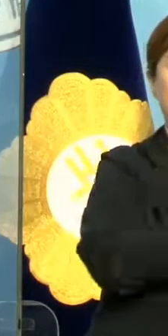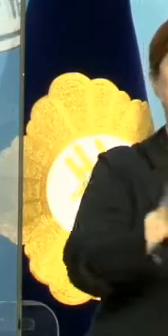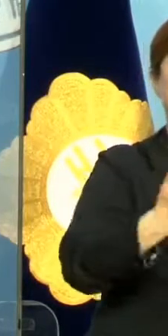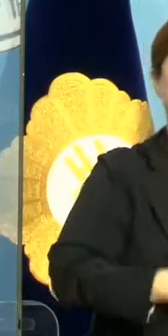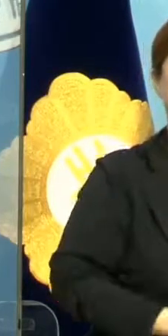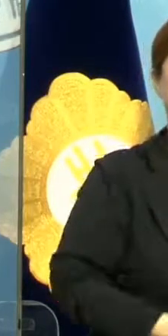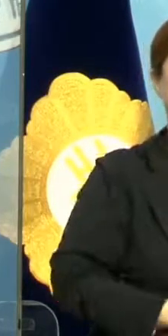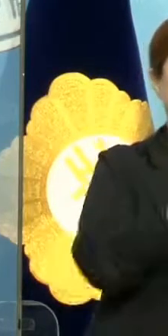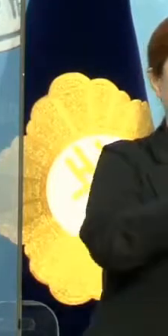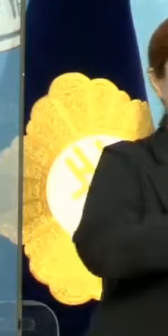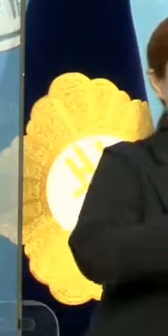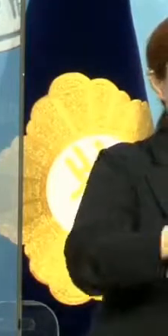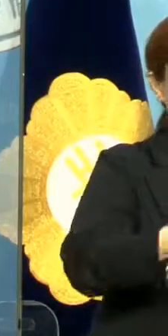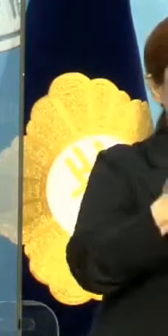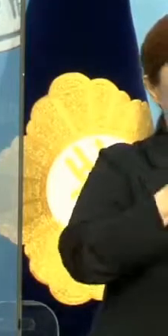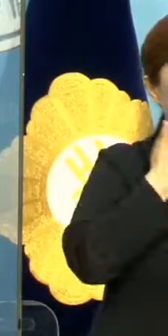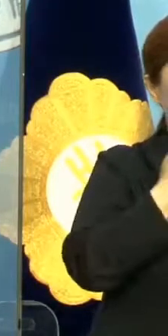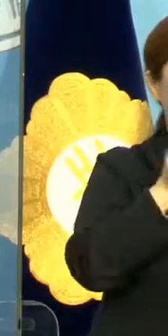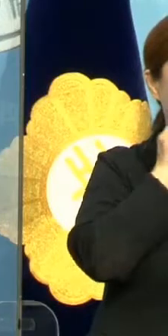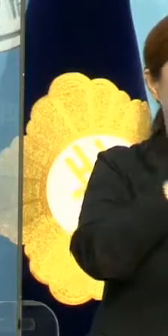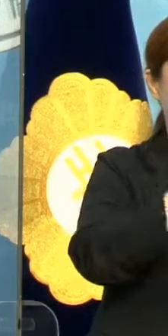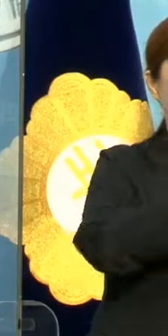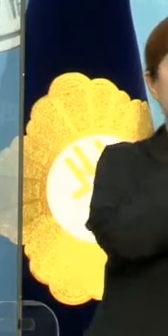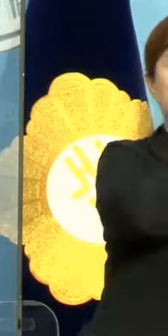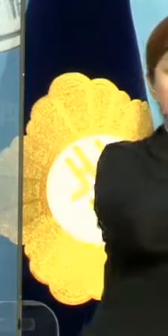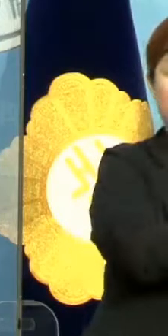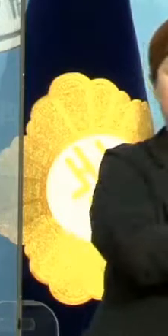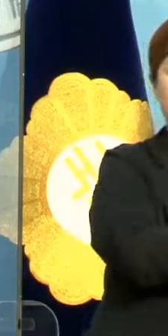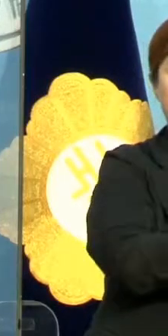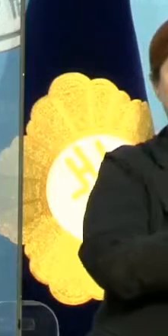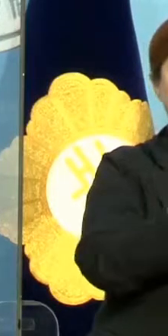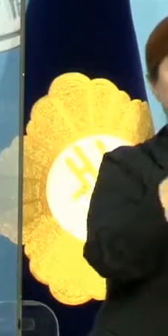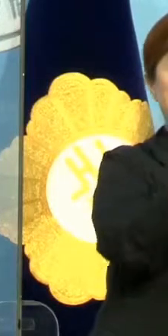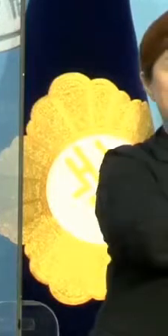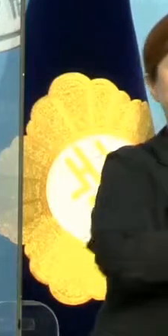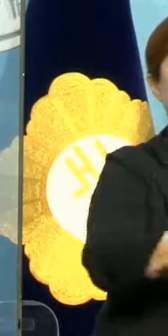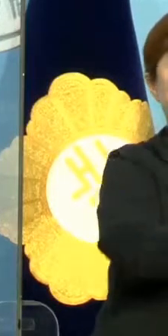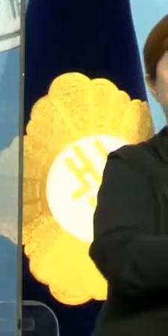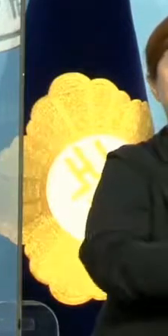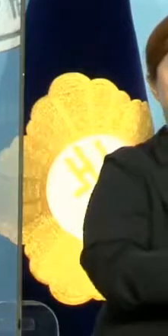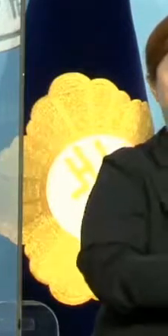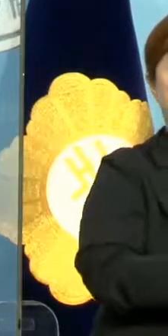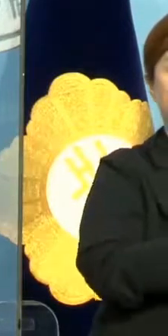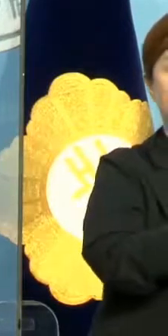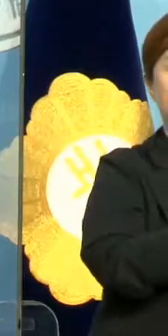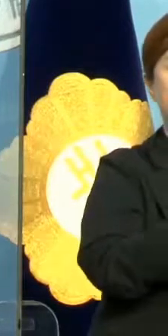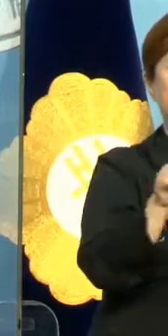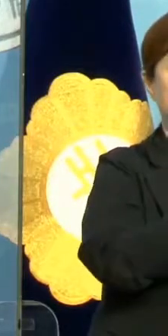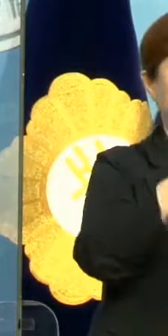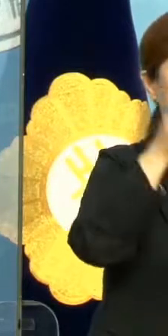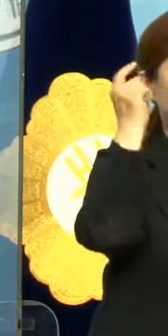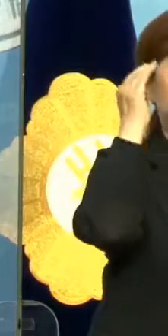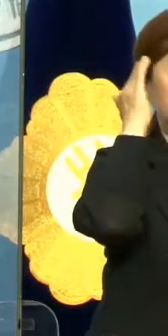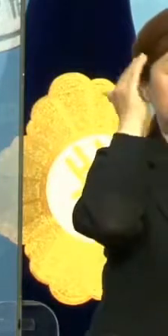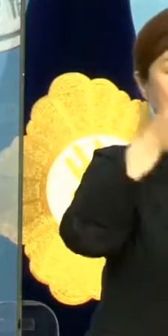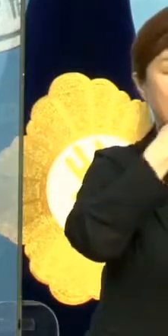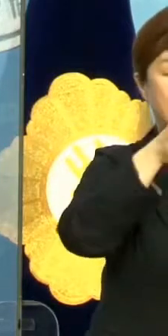결코 가볍지 않은 중진공 이사장 에 자리가 문제 인 대통령의 낙하산 인사가